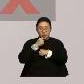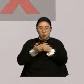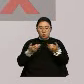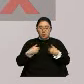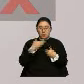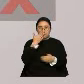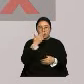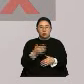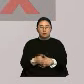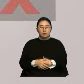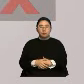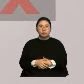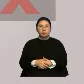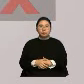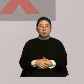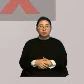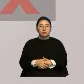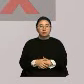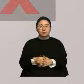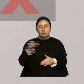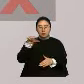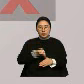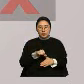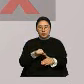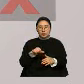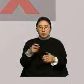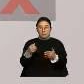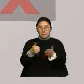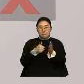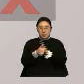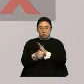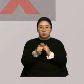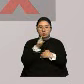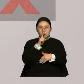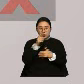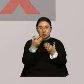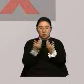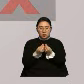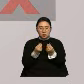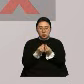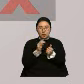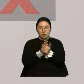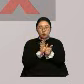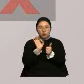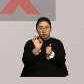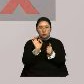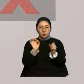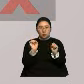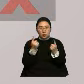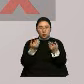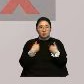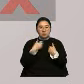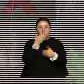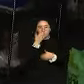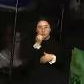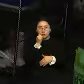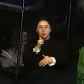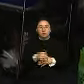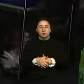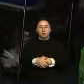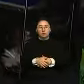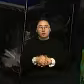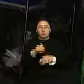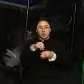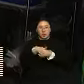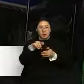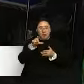수령 가능합니다. 경기도 재난기본소득 방문 신청 시 고양시 지원금을 동시에 받을 수 있습니다.